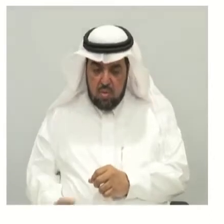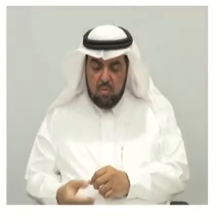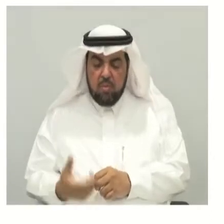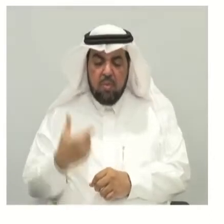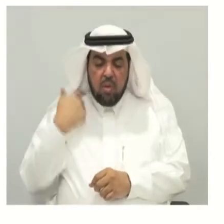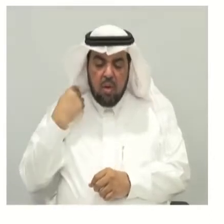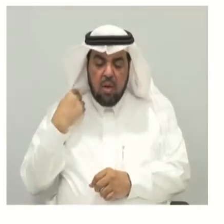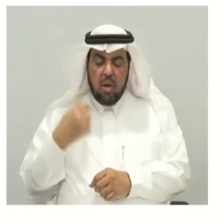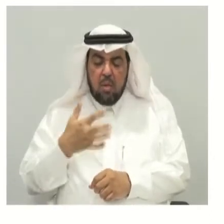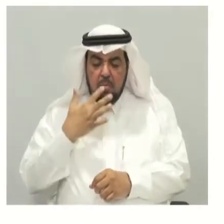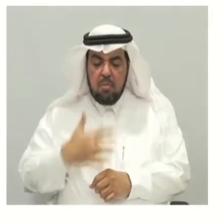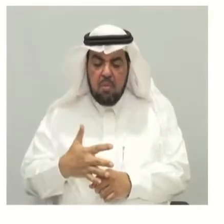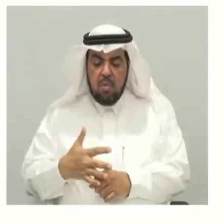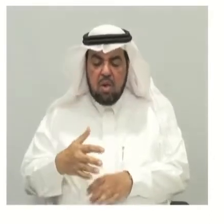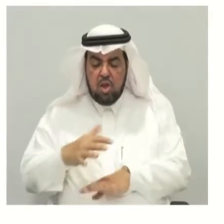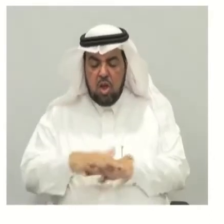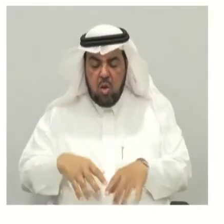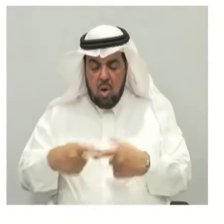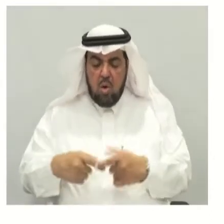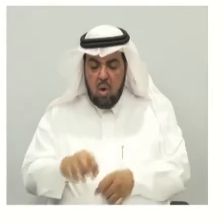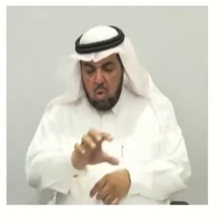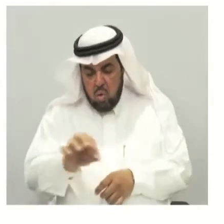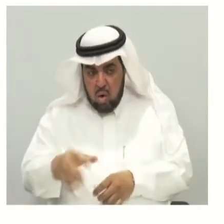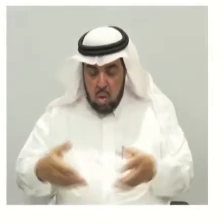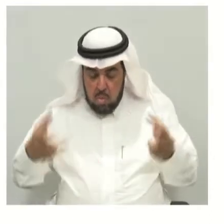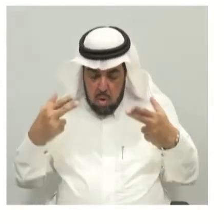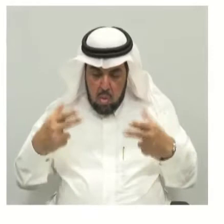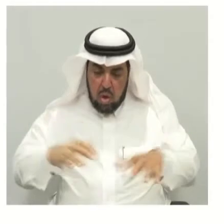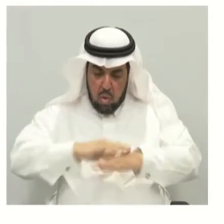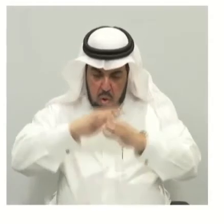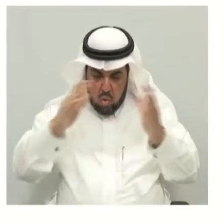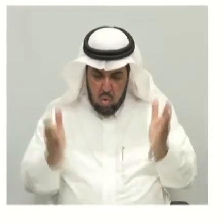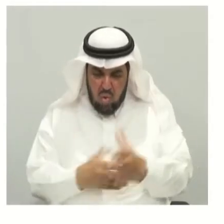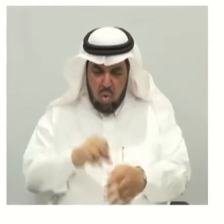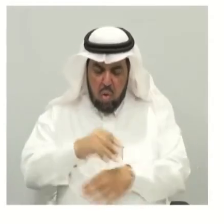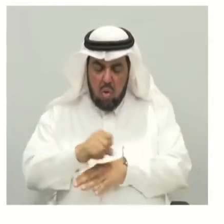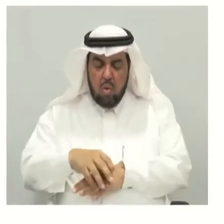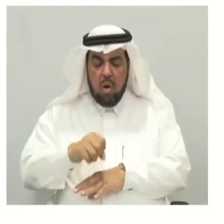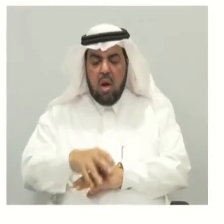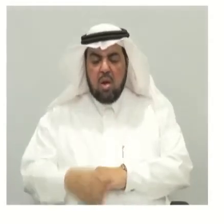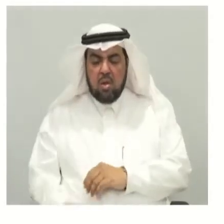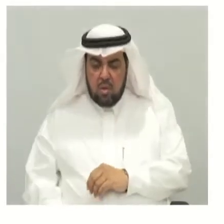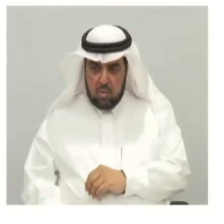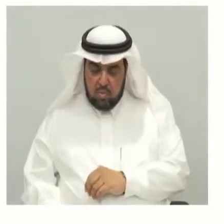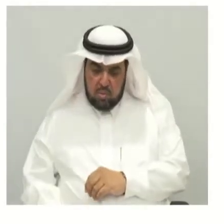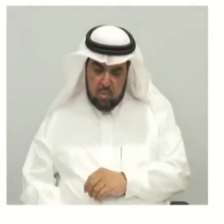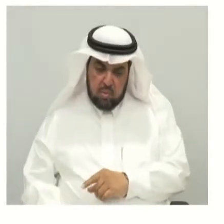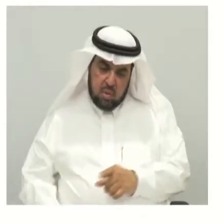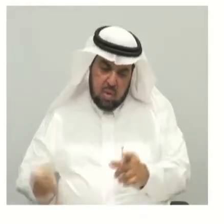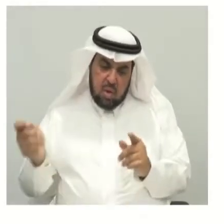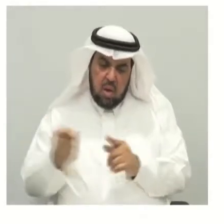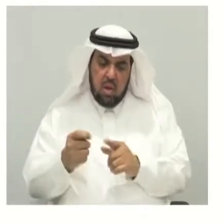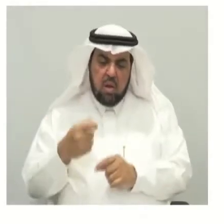يسهل علي، يسهل علي، عليك الجدول الدوري الحصول على معلومات حول كل عنصر من العناصر. خلينا نشوف